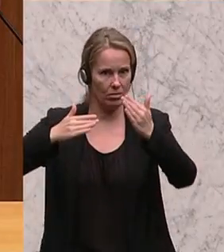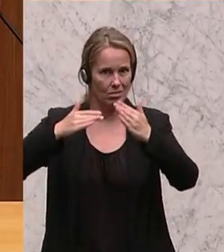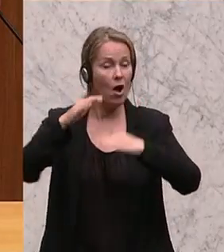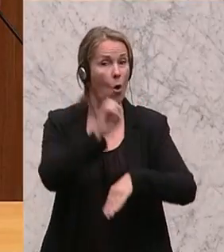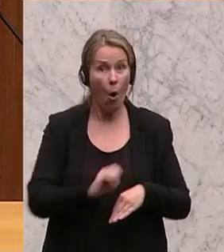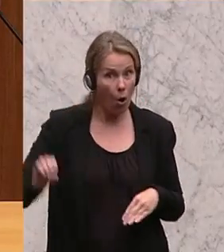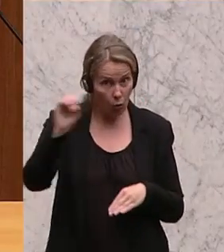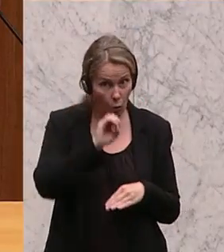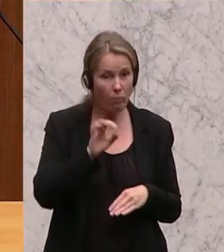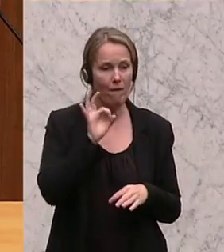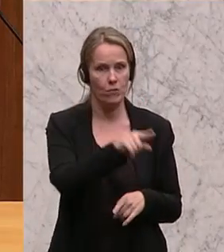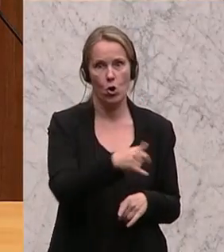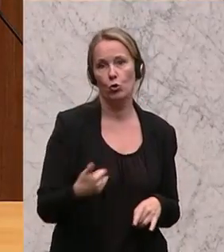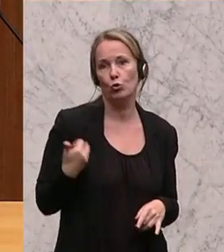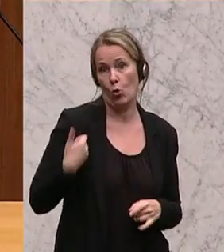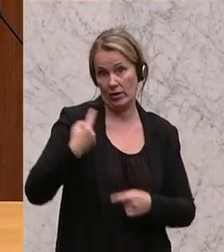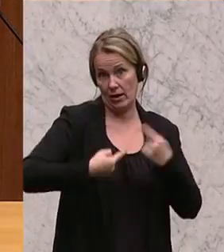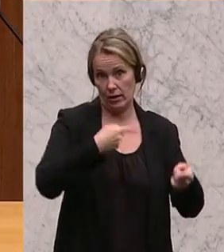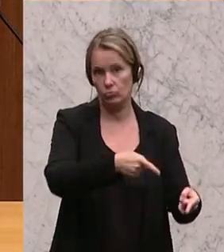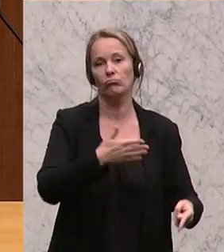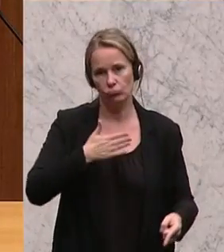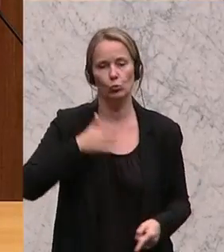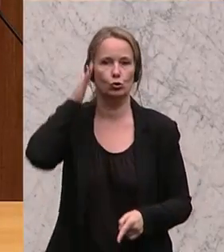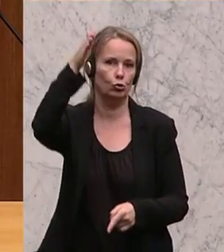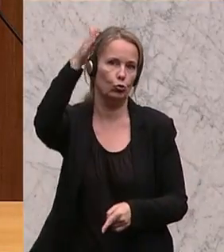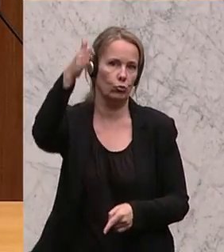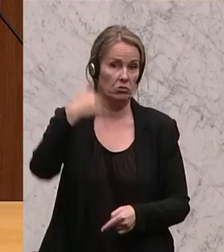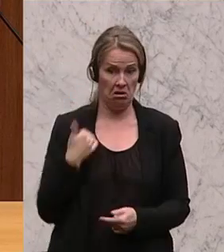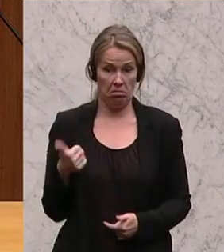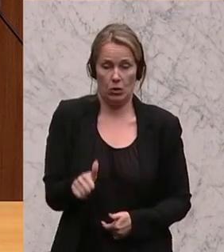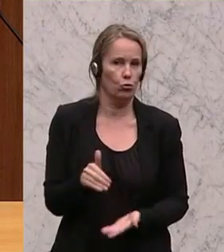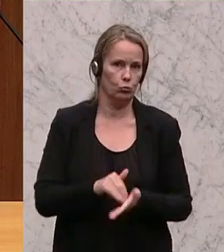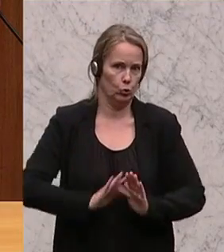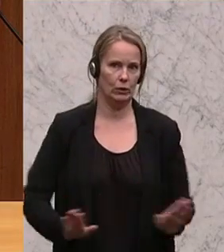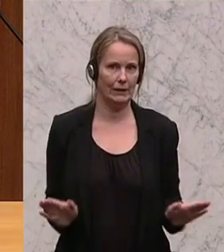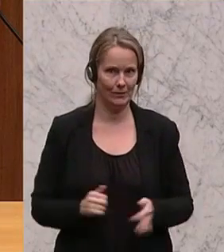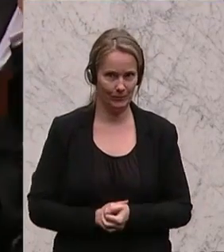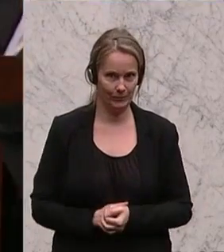und das gilt besonders für die junge Generation, ist unsere Zukunft. Dem ist nichts hinzuzufügen. Applaus